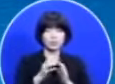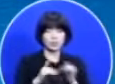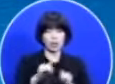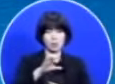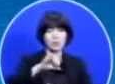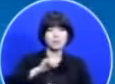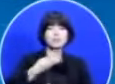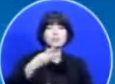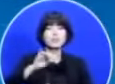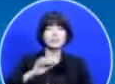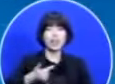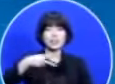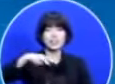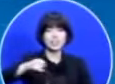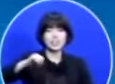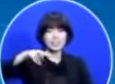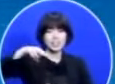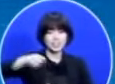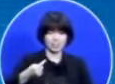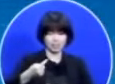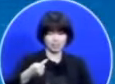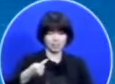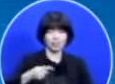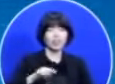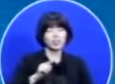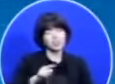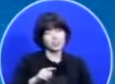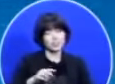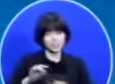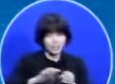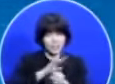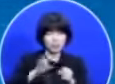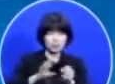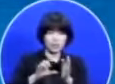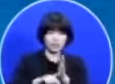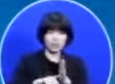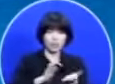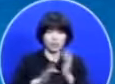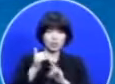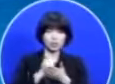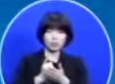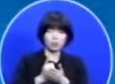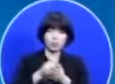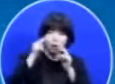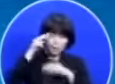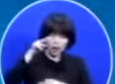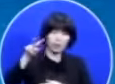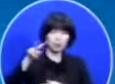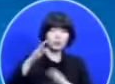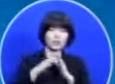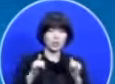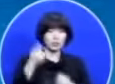였어요 그 프랜시스는 정말 24시간 예수님을 바라보는 분이었다 고 저는 그렇게 생각이 들었습니다